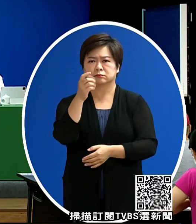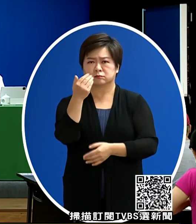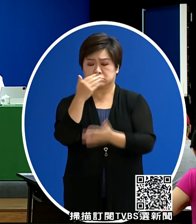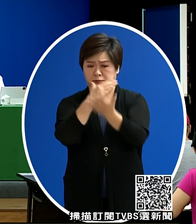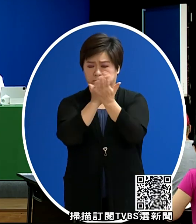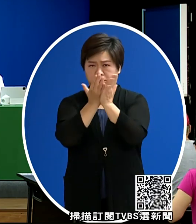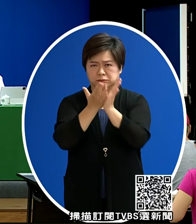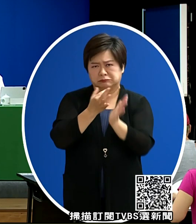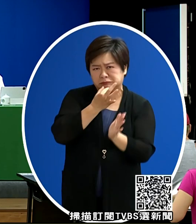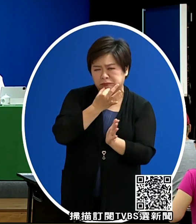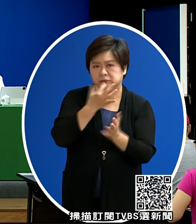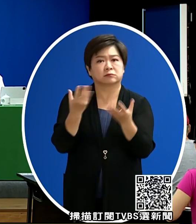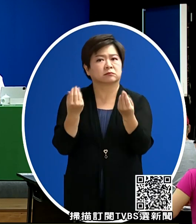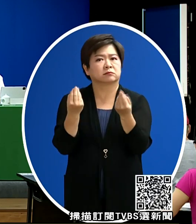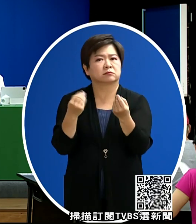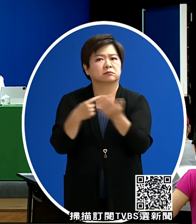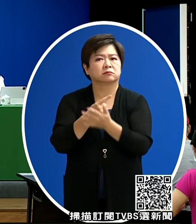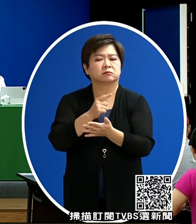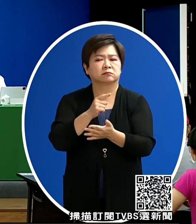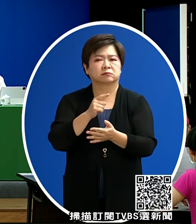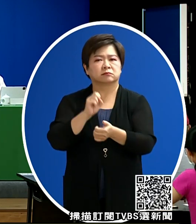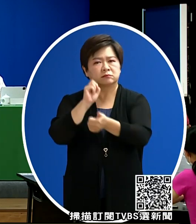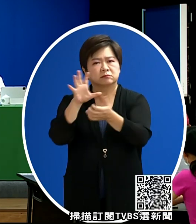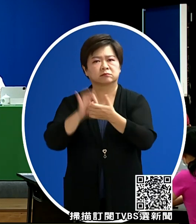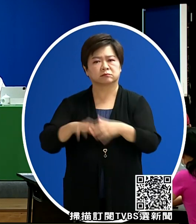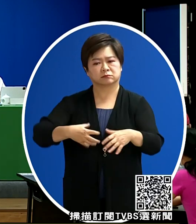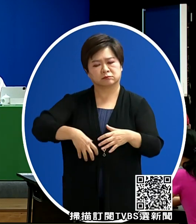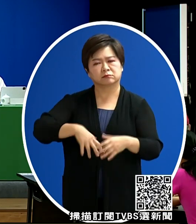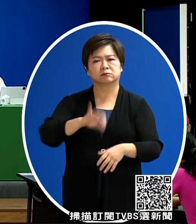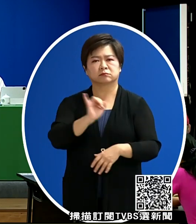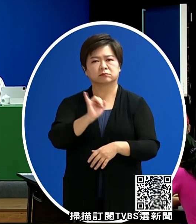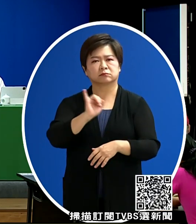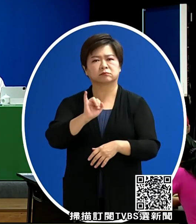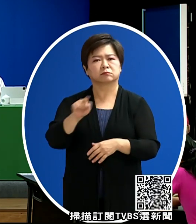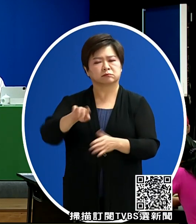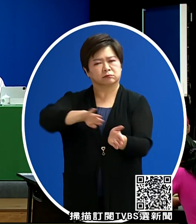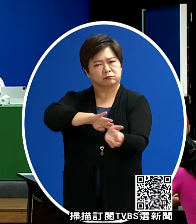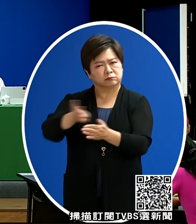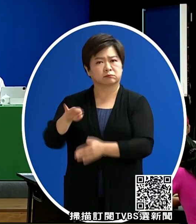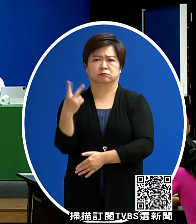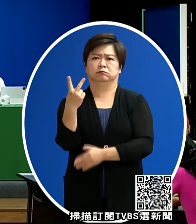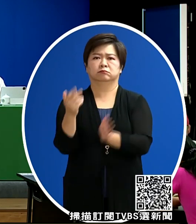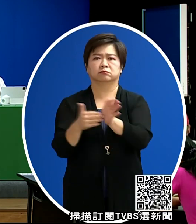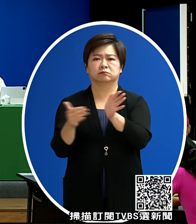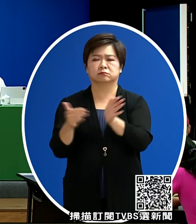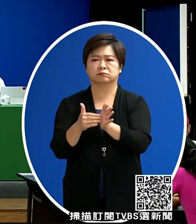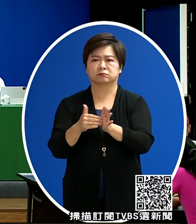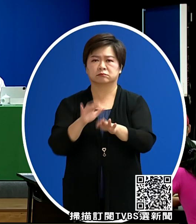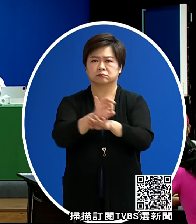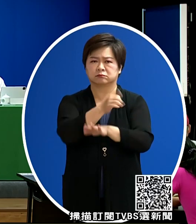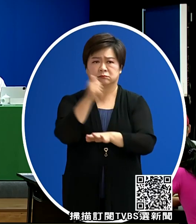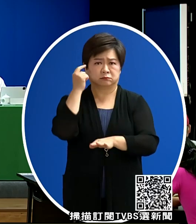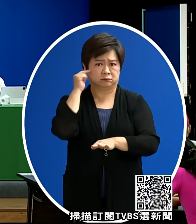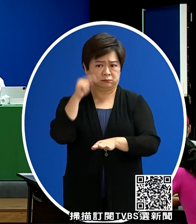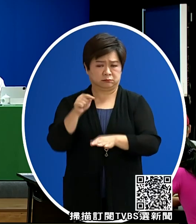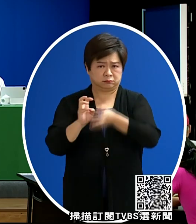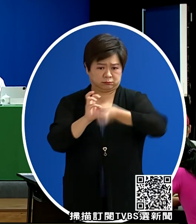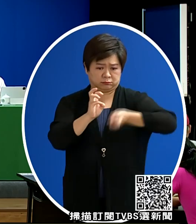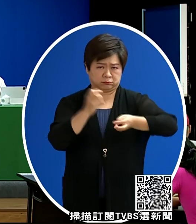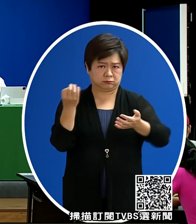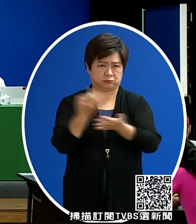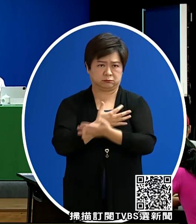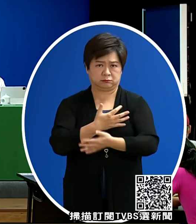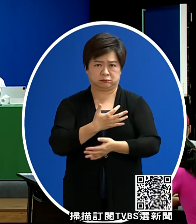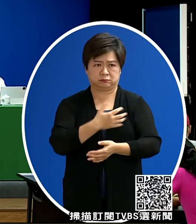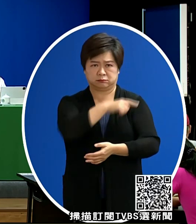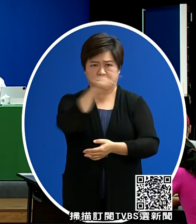但是卫福部却只有公告排除怀孕妇女等两项。有学者就认为未明确告知民众就开打，恐损害